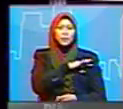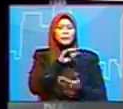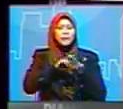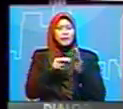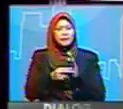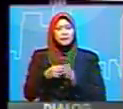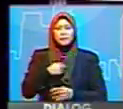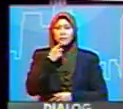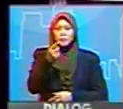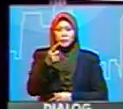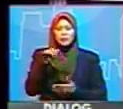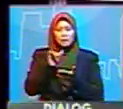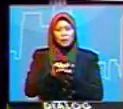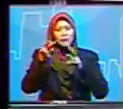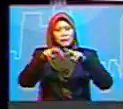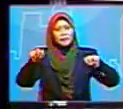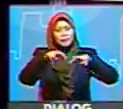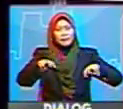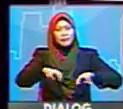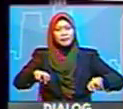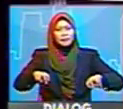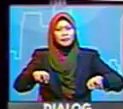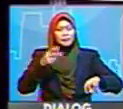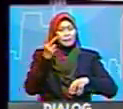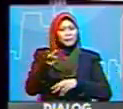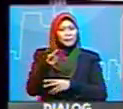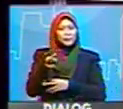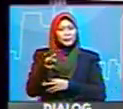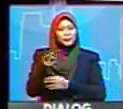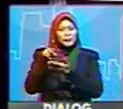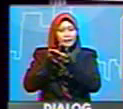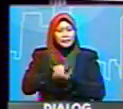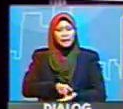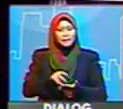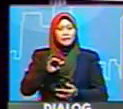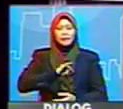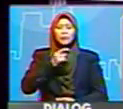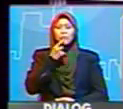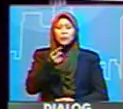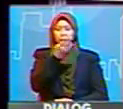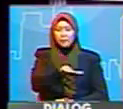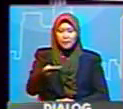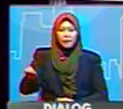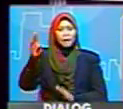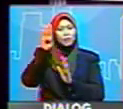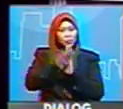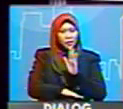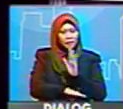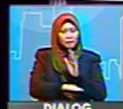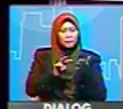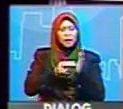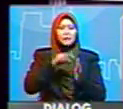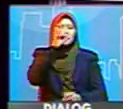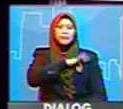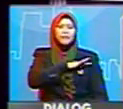itu adalah yang perlu kita lihat yang mereka perlu perlu lihat kesan daripada seruan saya harga barang turut benefitnya atau faedahnya kepada semua